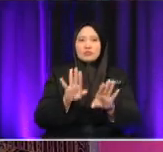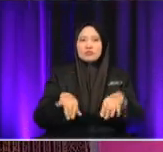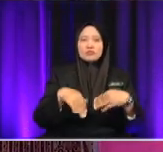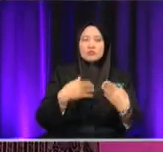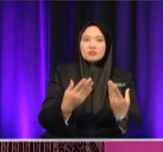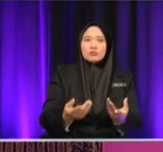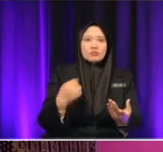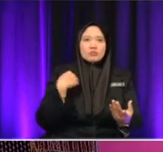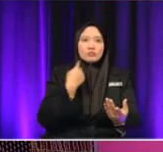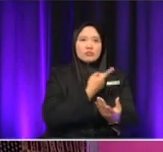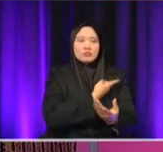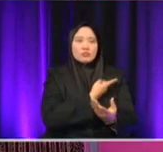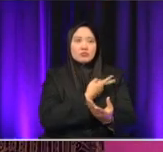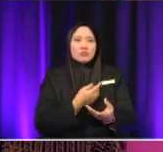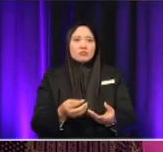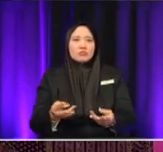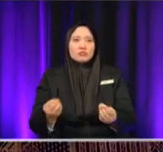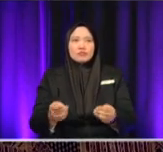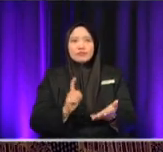dalam aspek ini